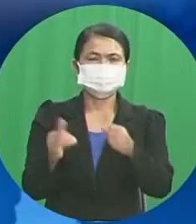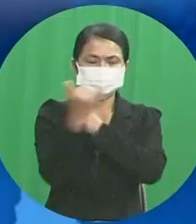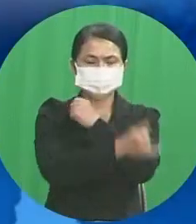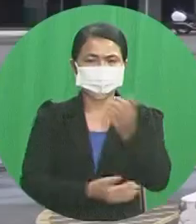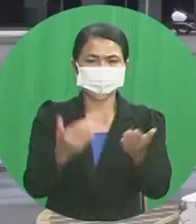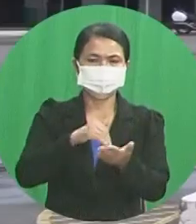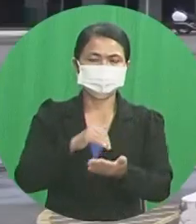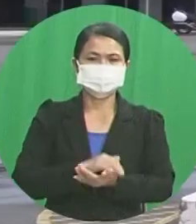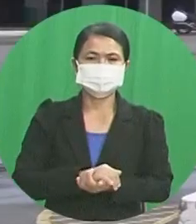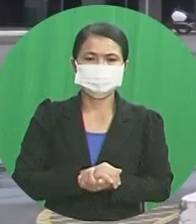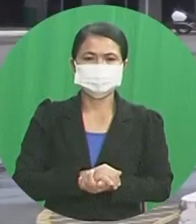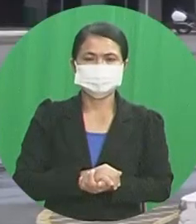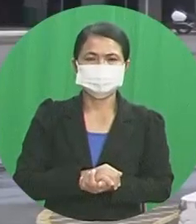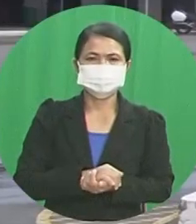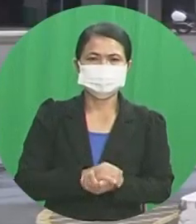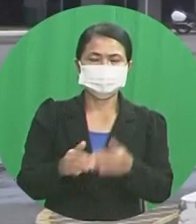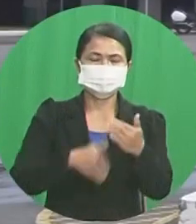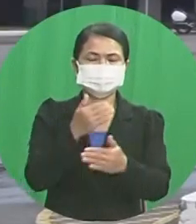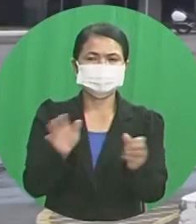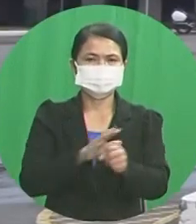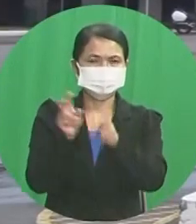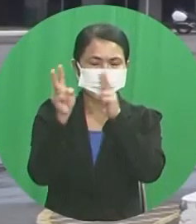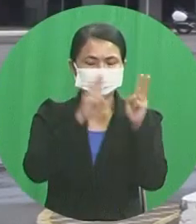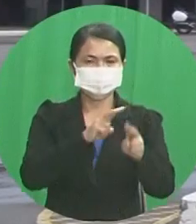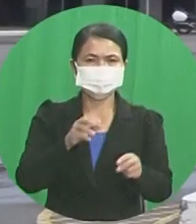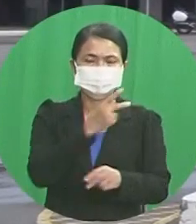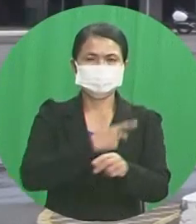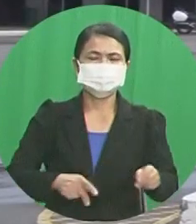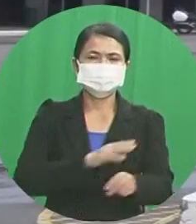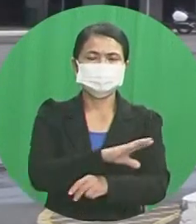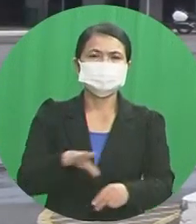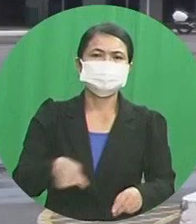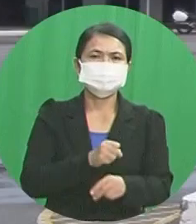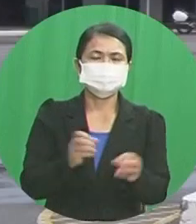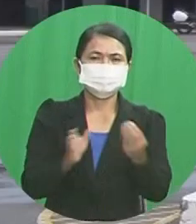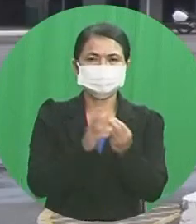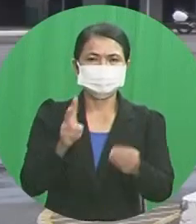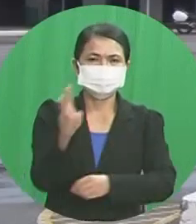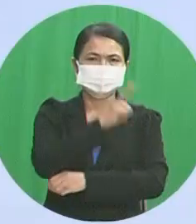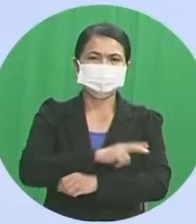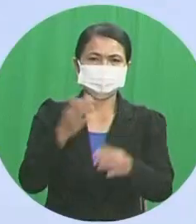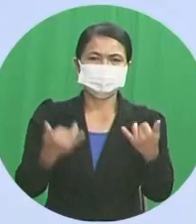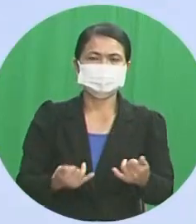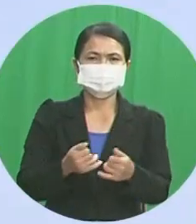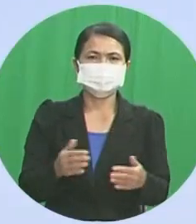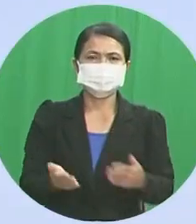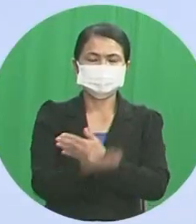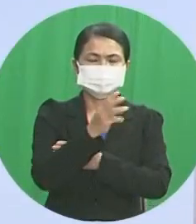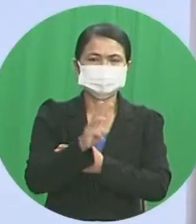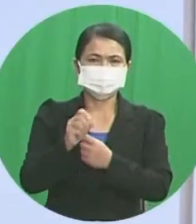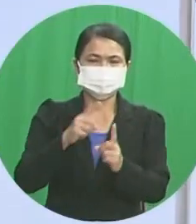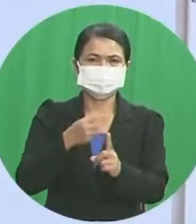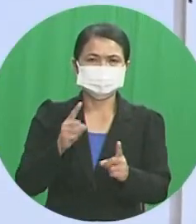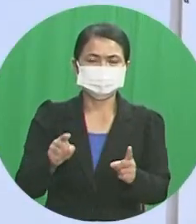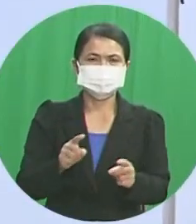ញ បន្ទាប់ពីបំពេញទស្សនកិច្ចនៅព្រះរាជាណាចក្រកម្ពុជាចំនួន2ថ្ងៃរួចមកនៅព្រឹកថ្ងៃទី30